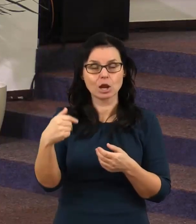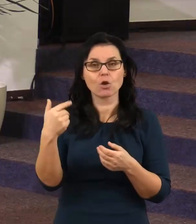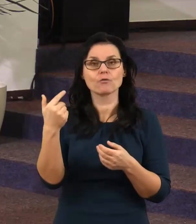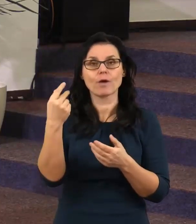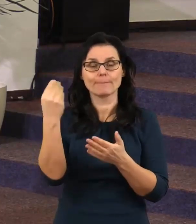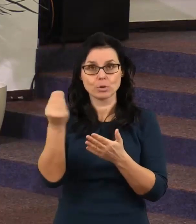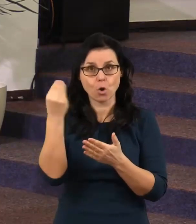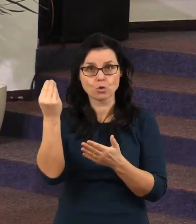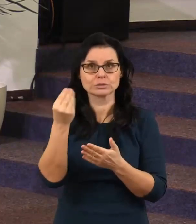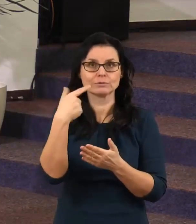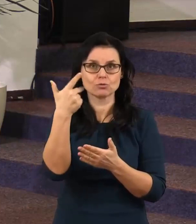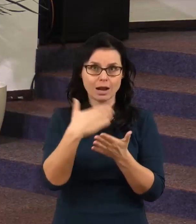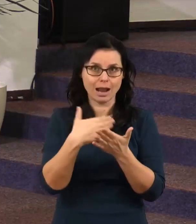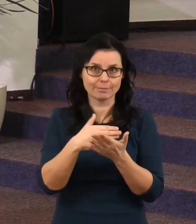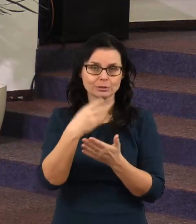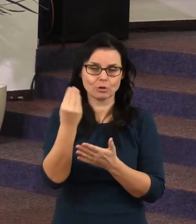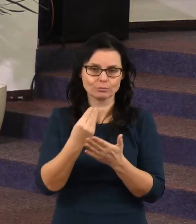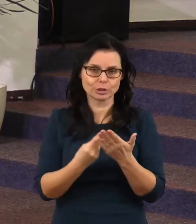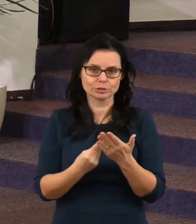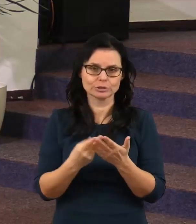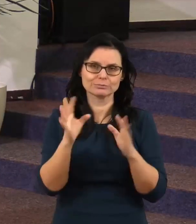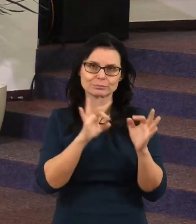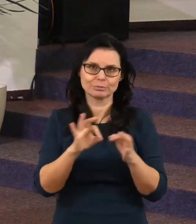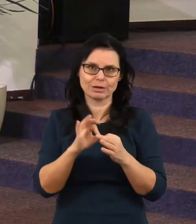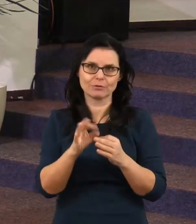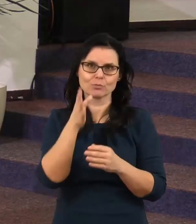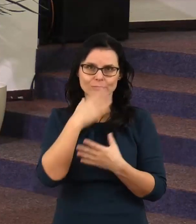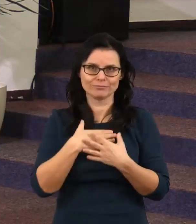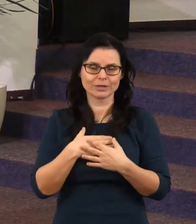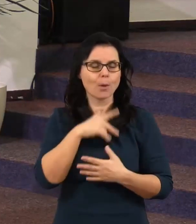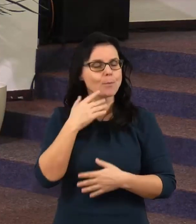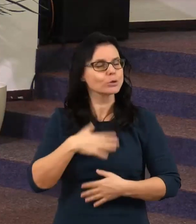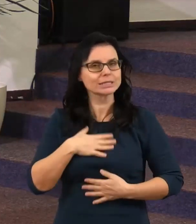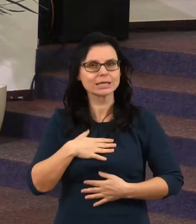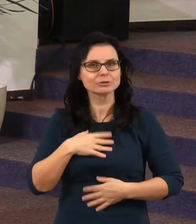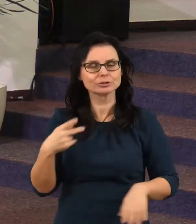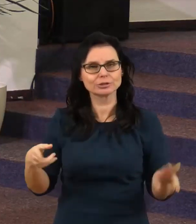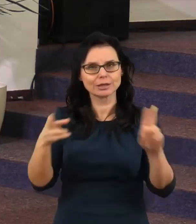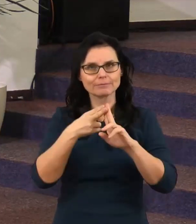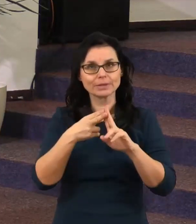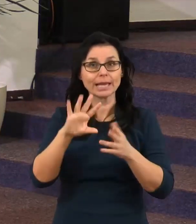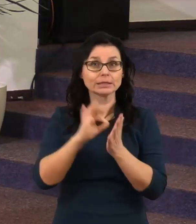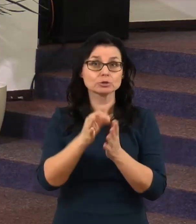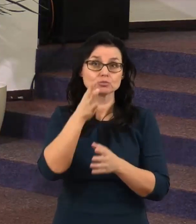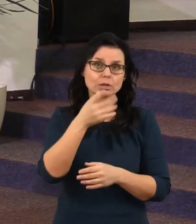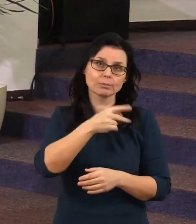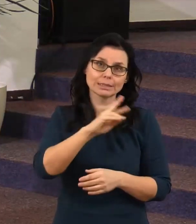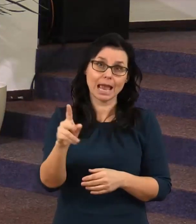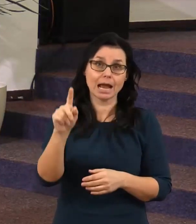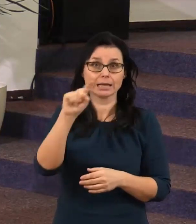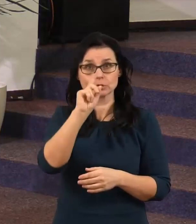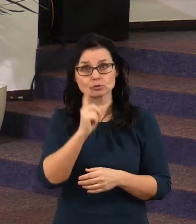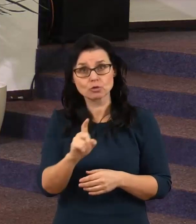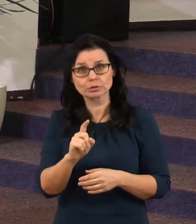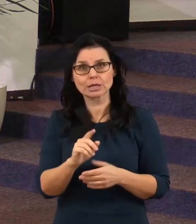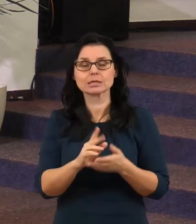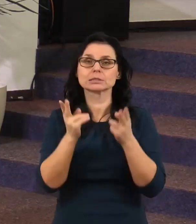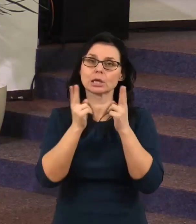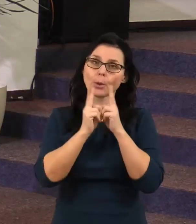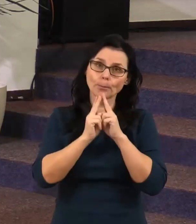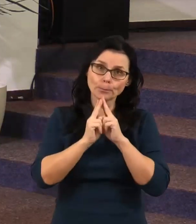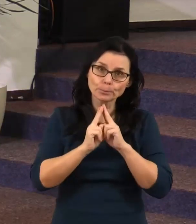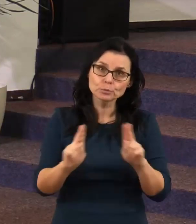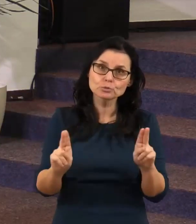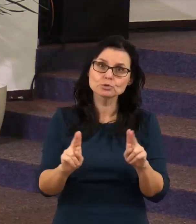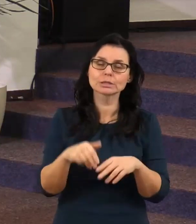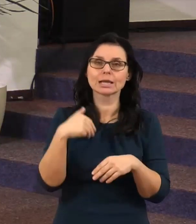přečíst. Bude vám to k dobrému. Moc se na vás těším. Pokud budete mít nějaké dotazy, klidně můžete,